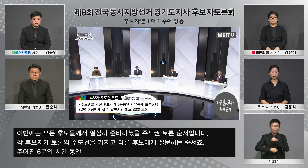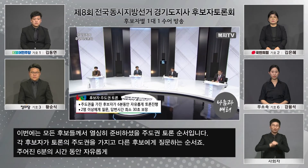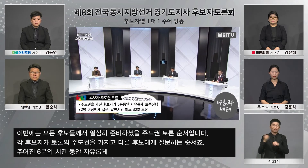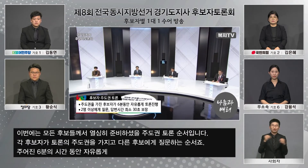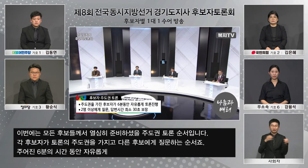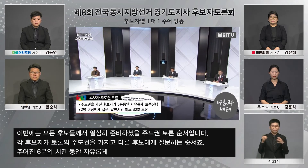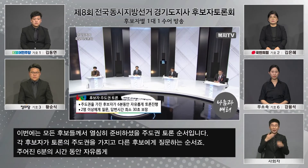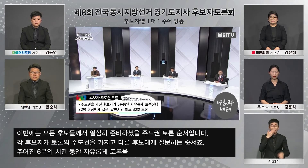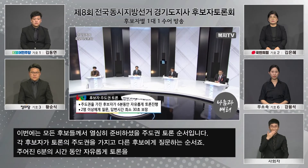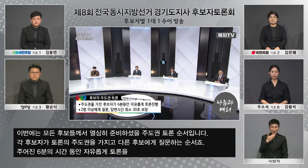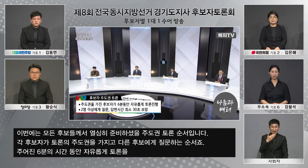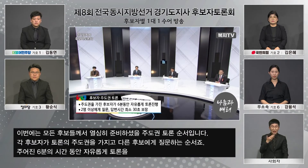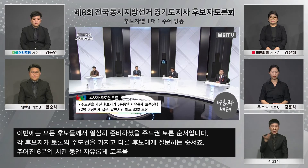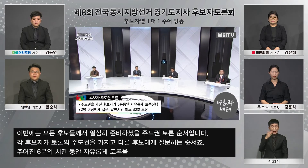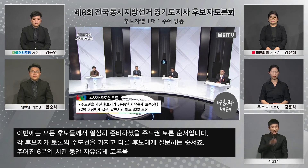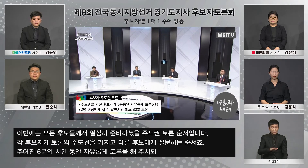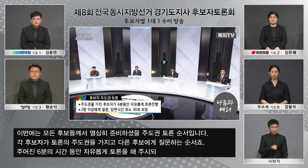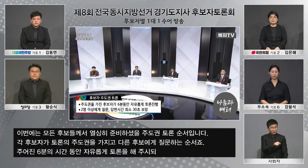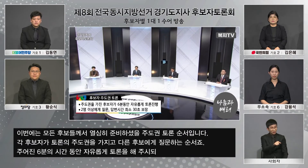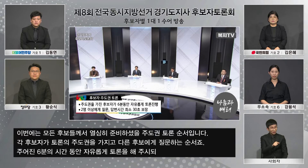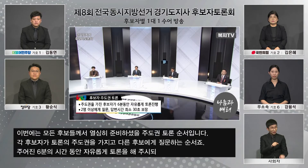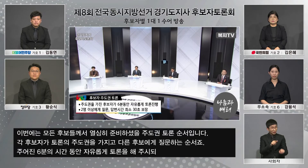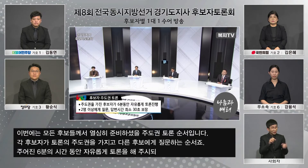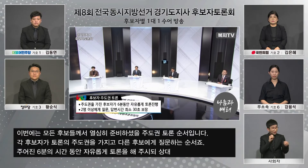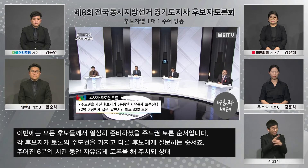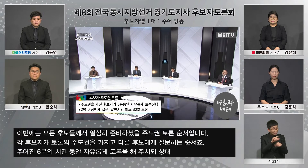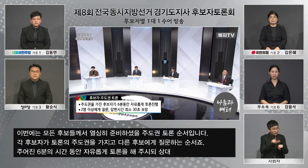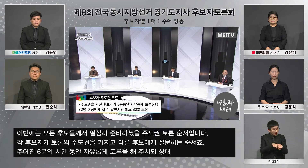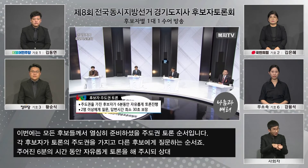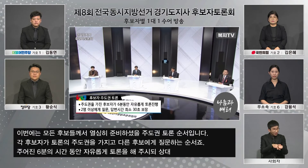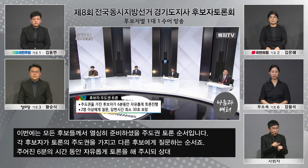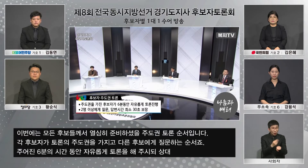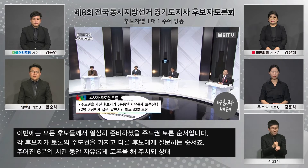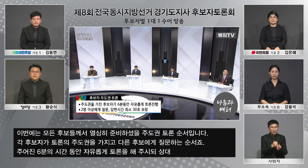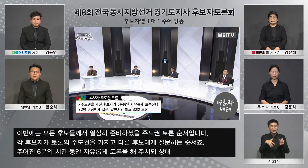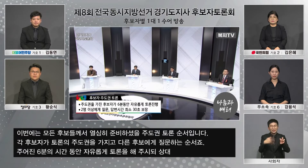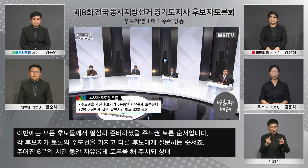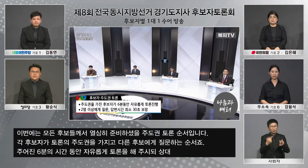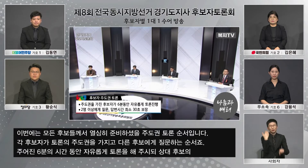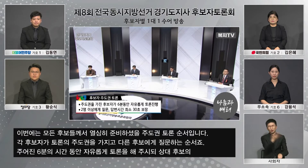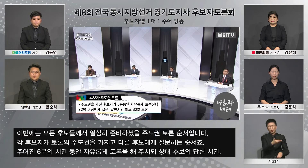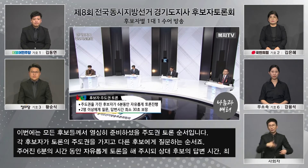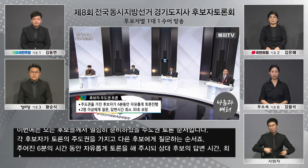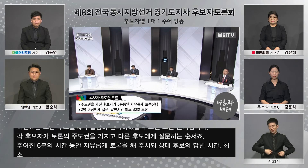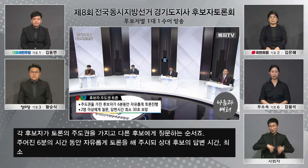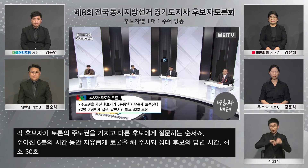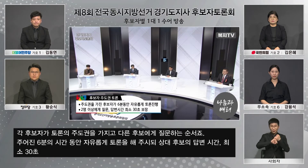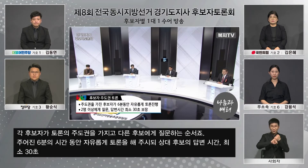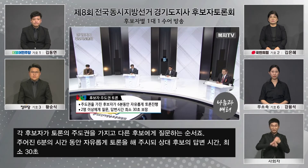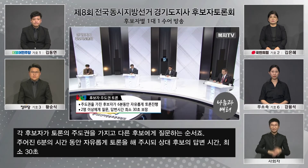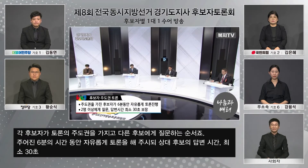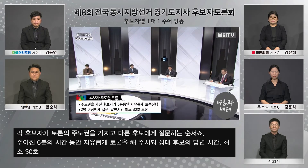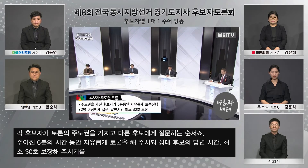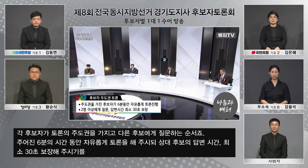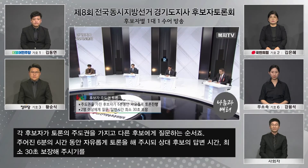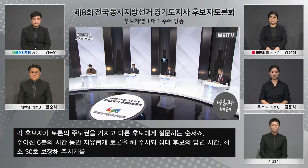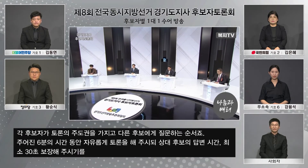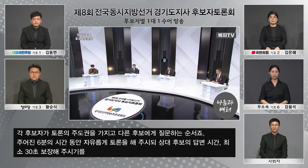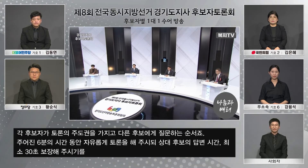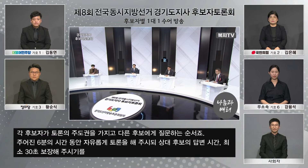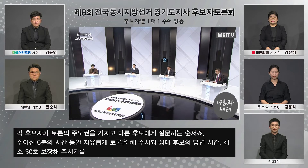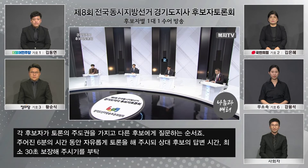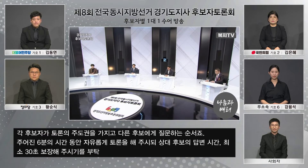주시되 상대 후보의 답변 시간 최소 30초 보장해 주시기를 부탁드리도록 하겠습니다.